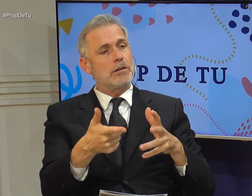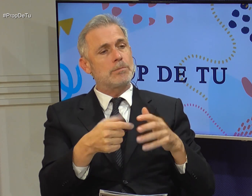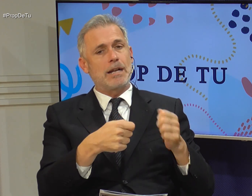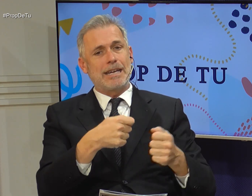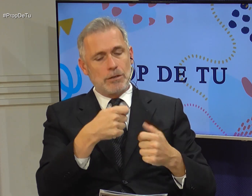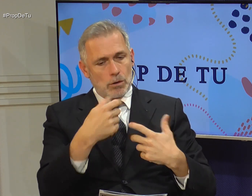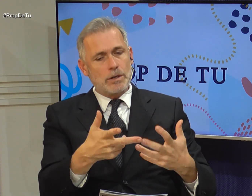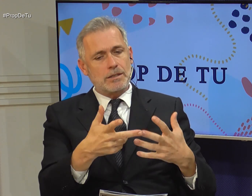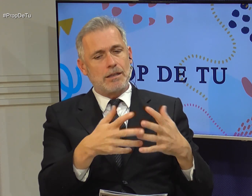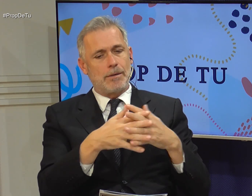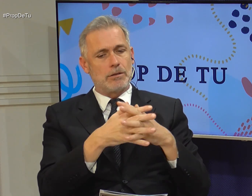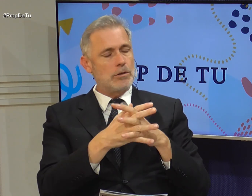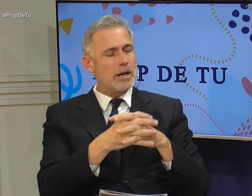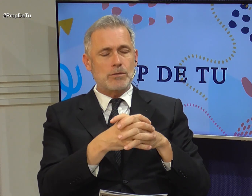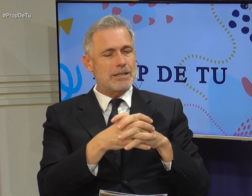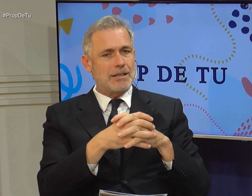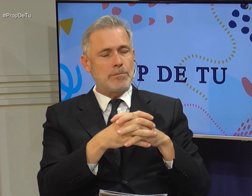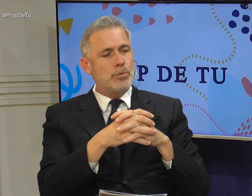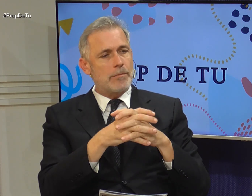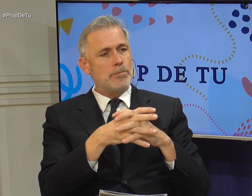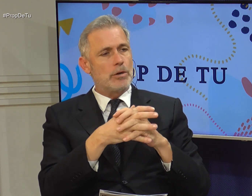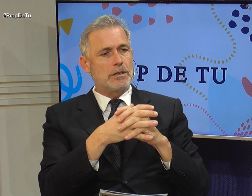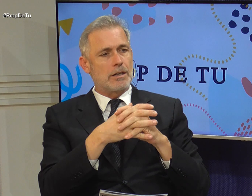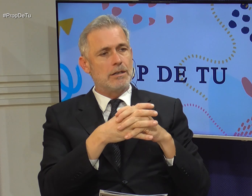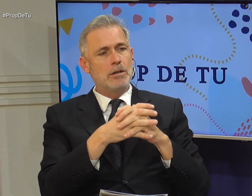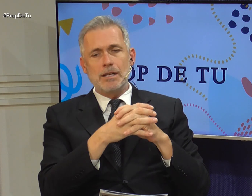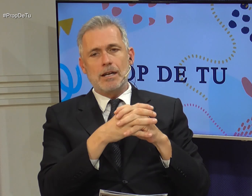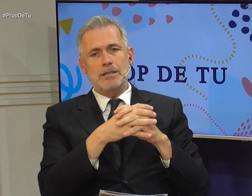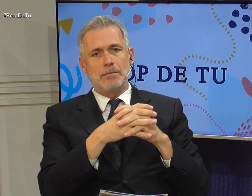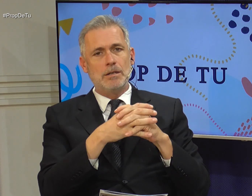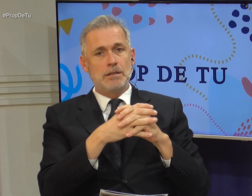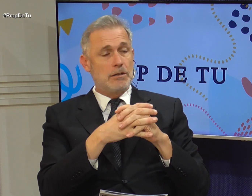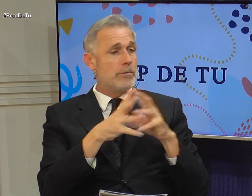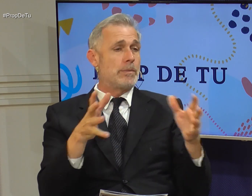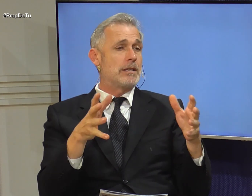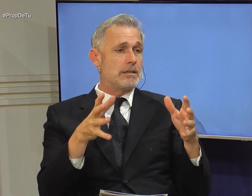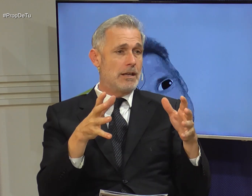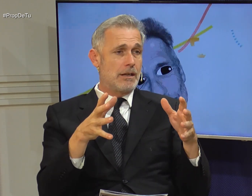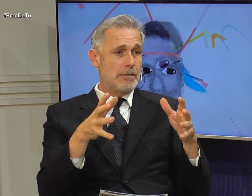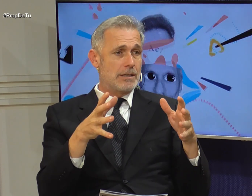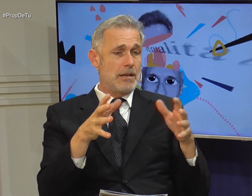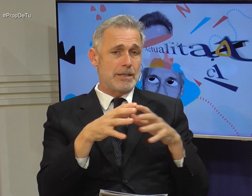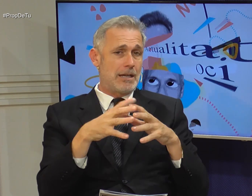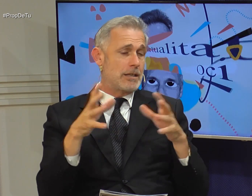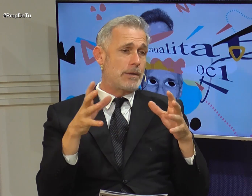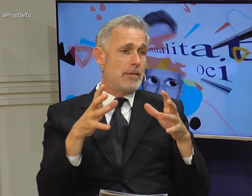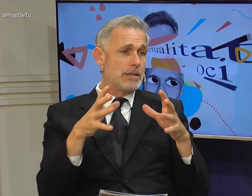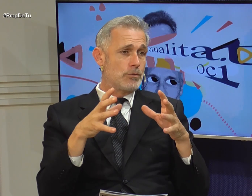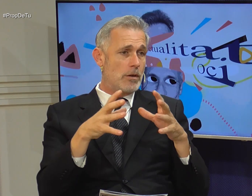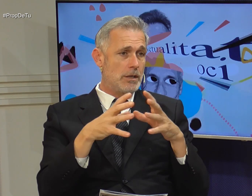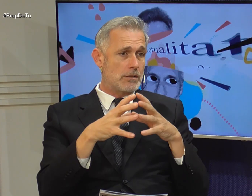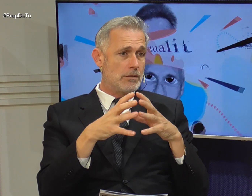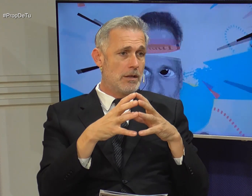a les rodes per a que no isca endavant. No? Jo crec que és una estratègia purament política, tinc claríssim. I no només passa a la Generalitat Valenciana, passa a altres